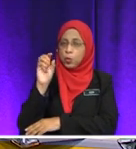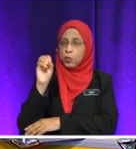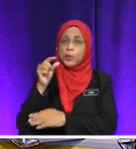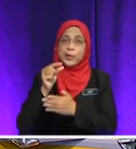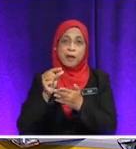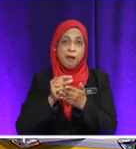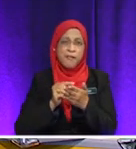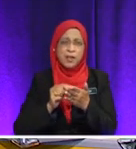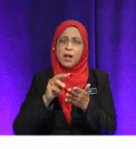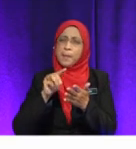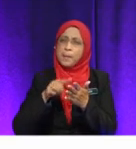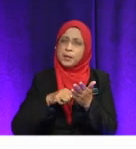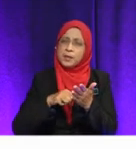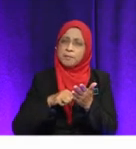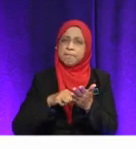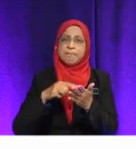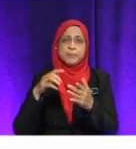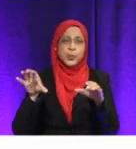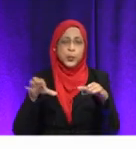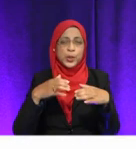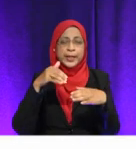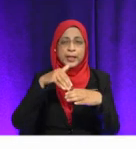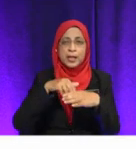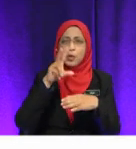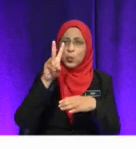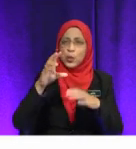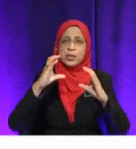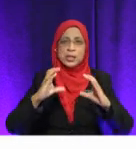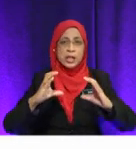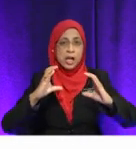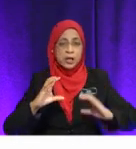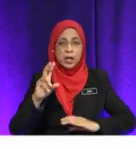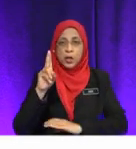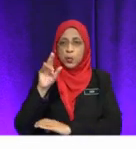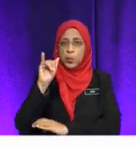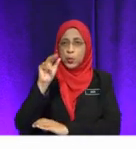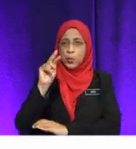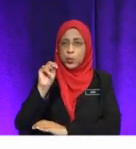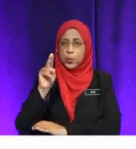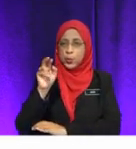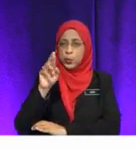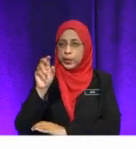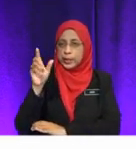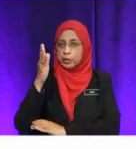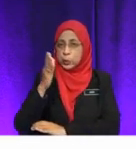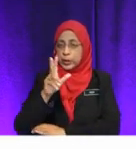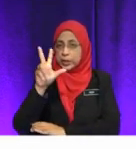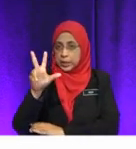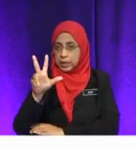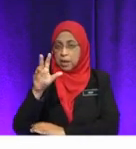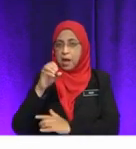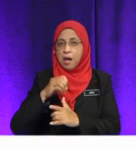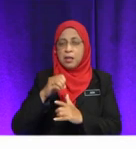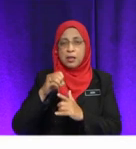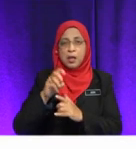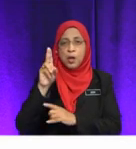ini biasanya ditunjukkan dalam dua cara sama ada ujuran sudut ketiga dan sudut utama tapi